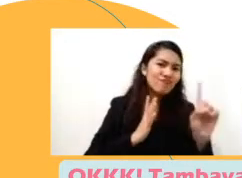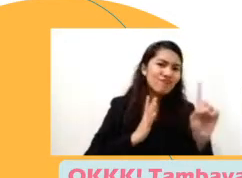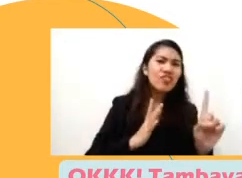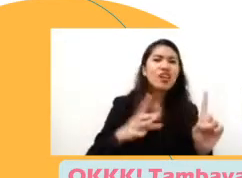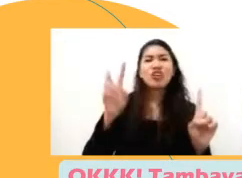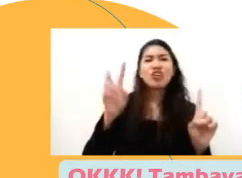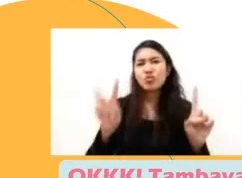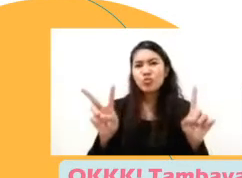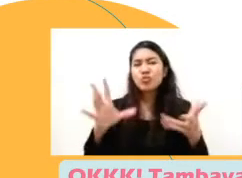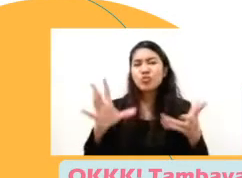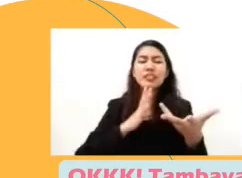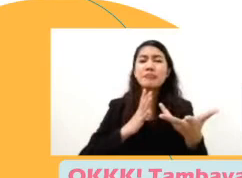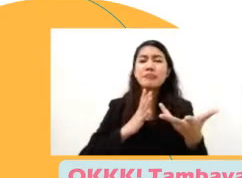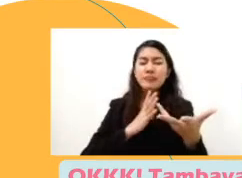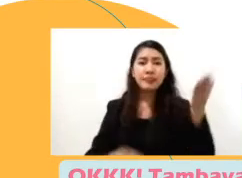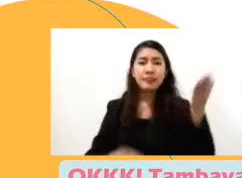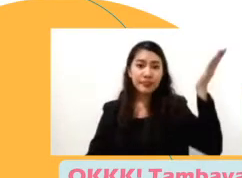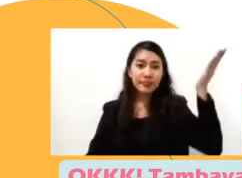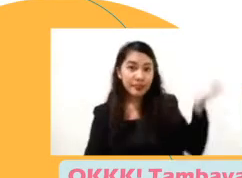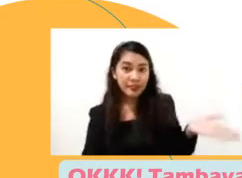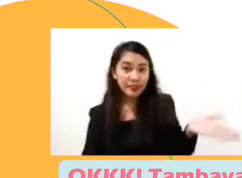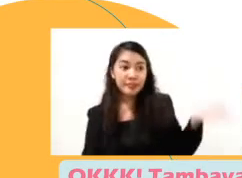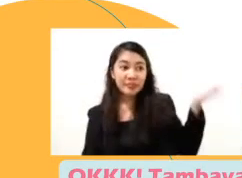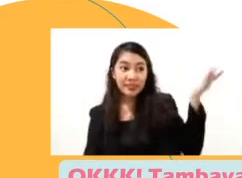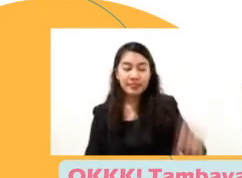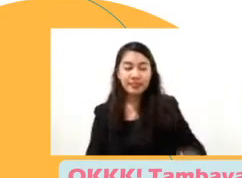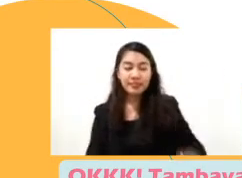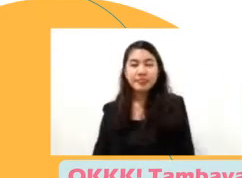niyo naman yung ginawa natin ngayon, no? Chat. Okay. And